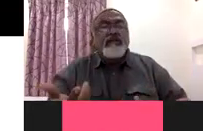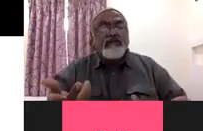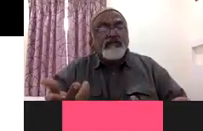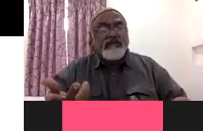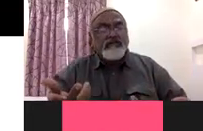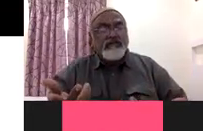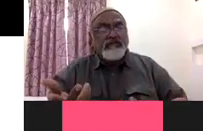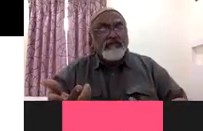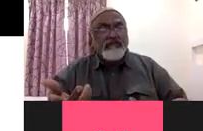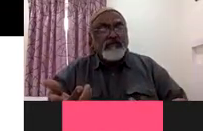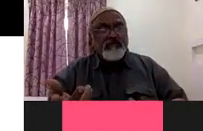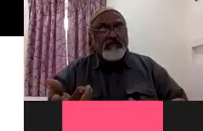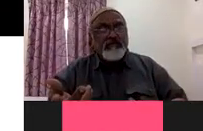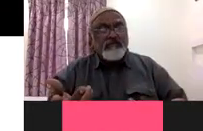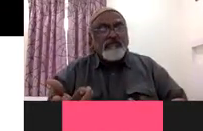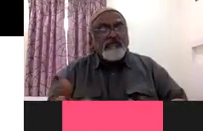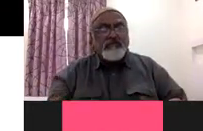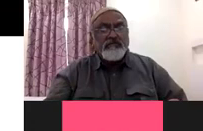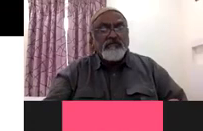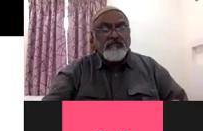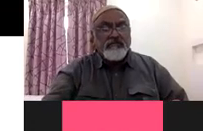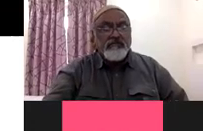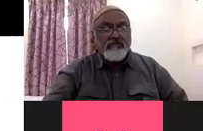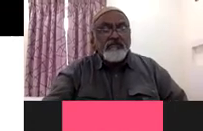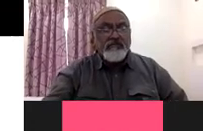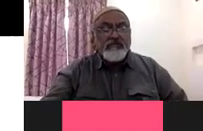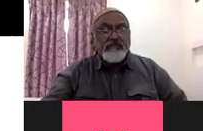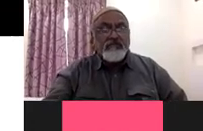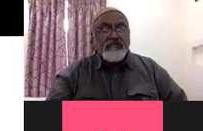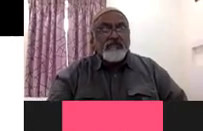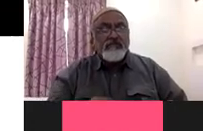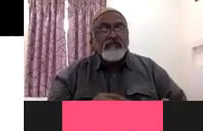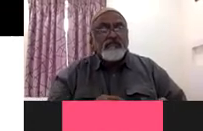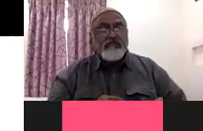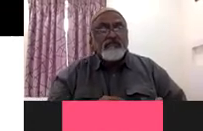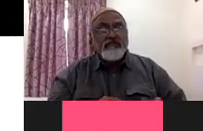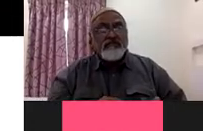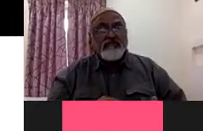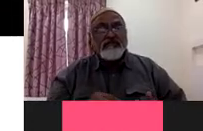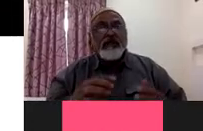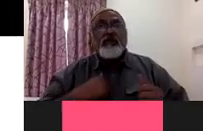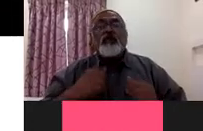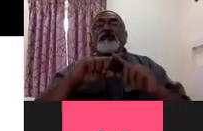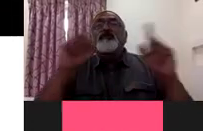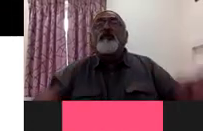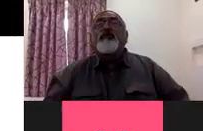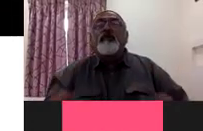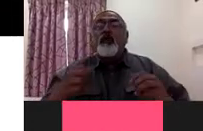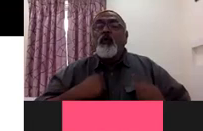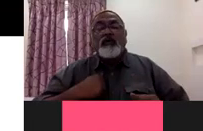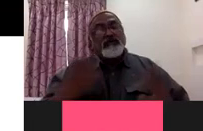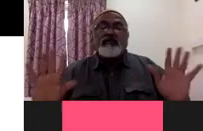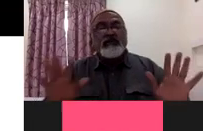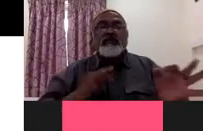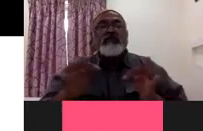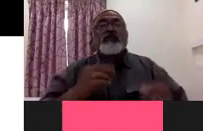लाइक कि द थिंग इज कि इफ लेट्स सपोज दैट आई एम ओनर ऑफ अ स्टोर एंड आई हैव टू हायर